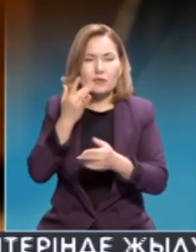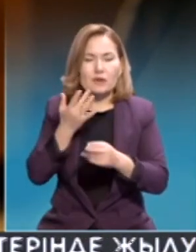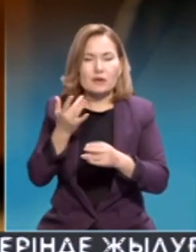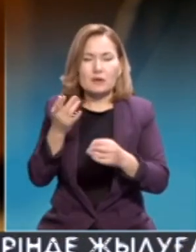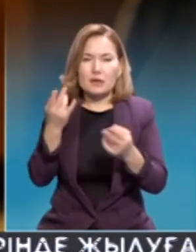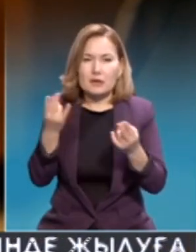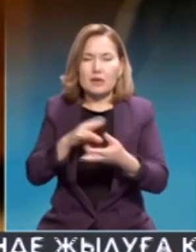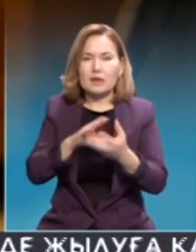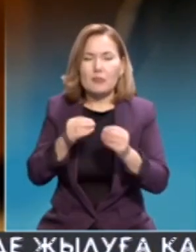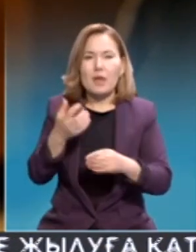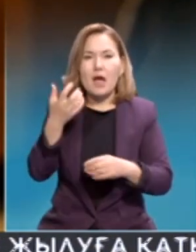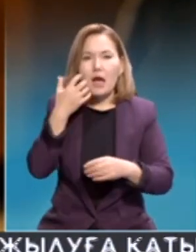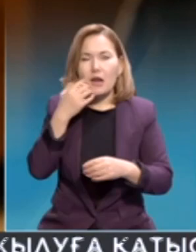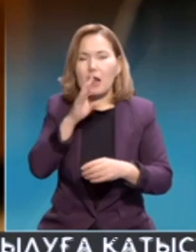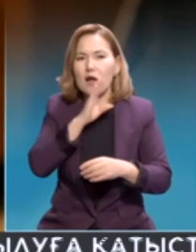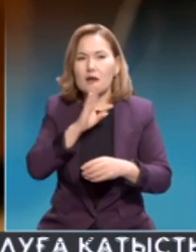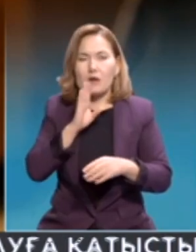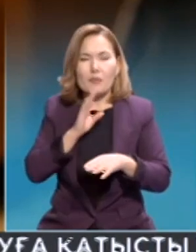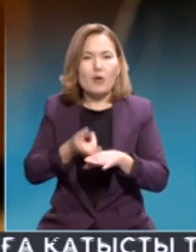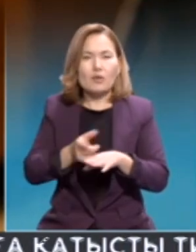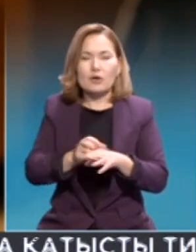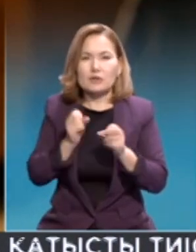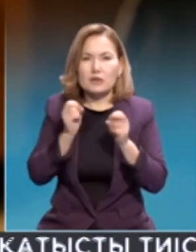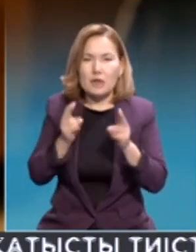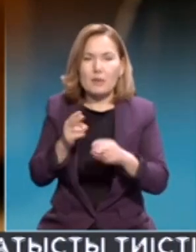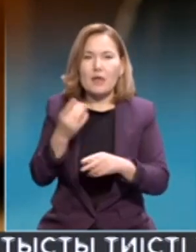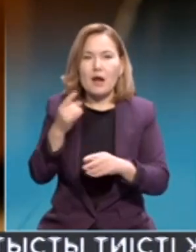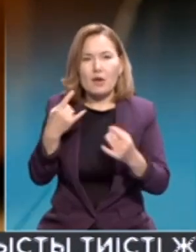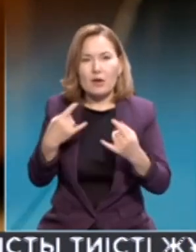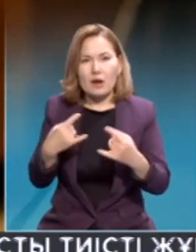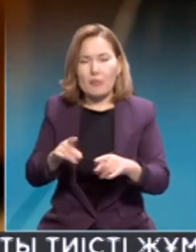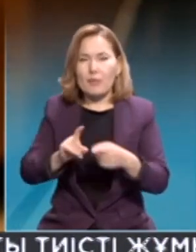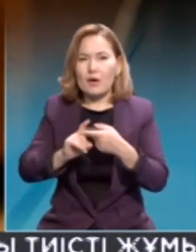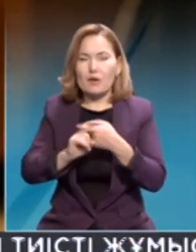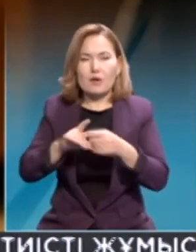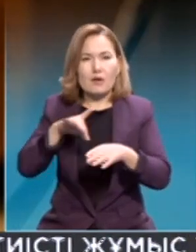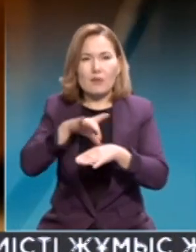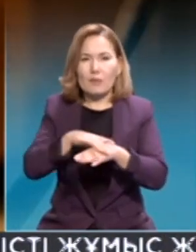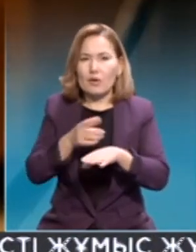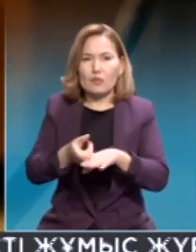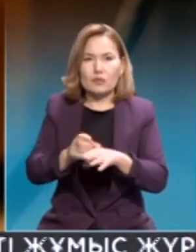елдерден, жаңа туған нәрестелерден және иммунитеті әлсіз адамдардан алшақ жүріңіз.